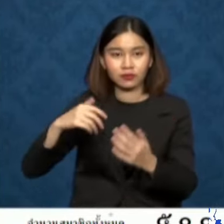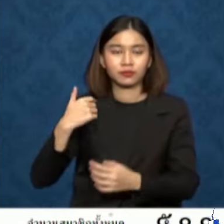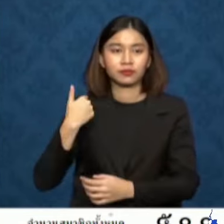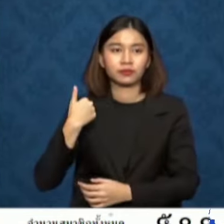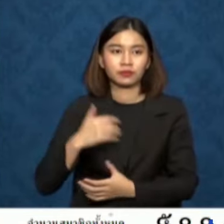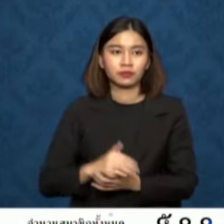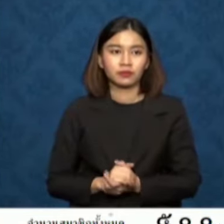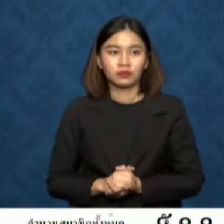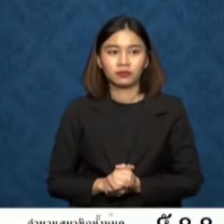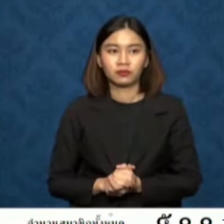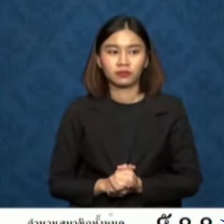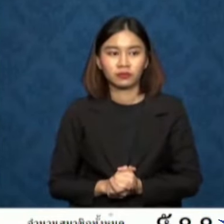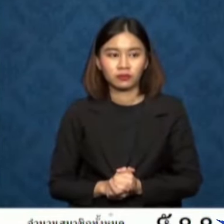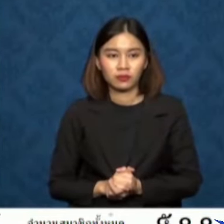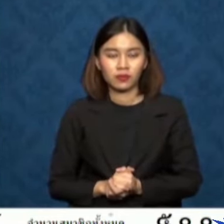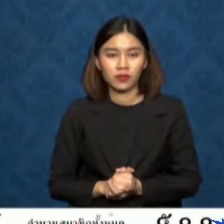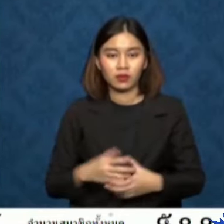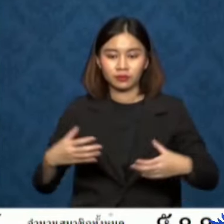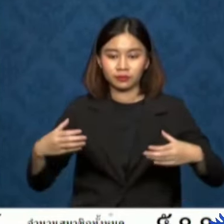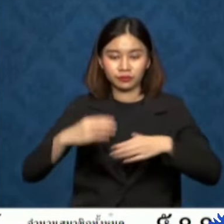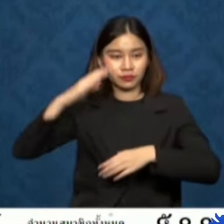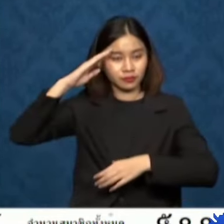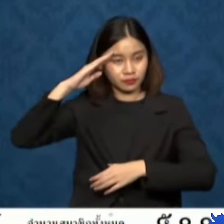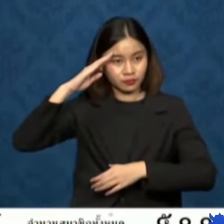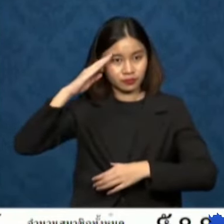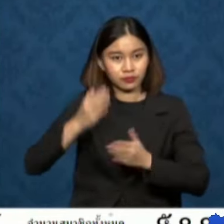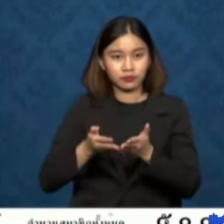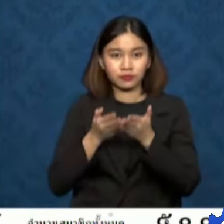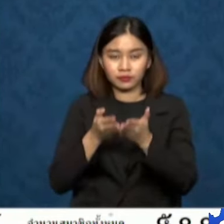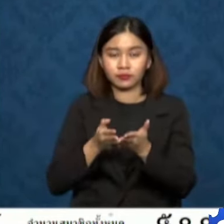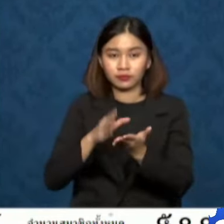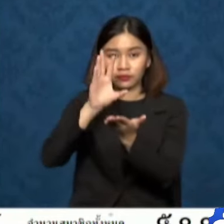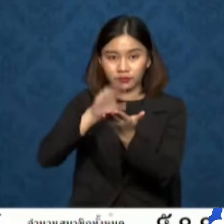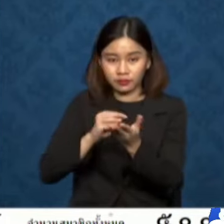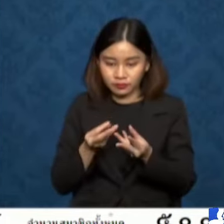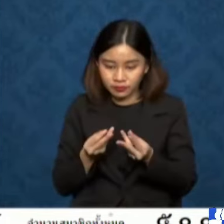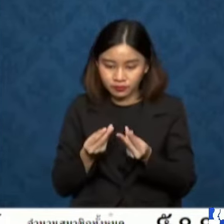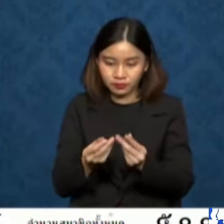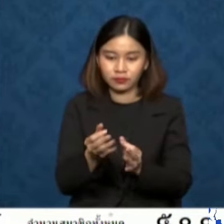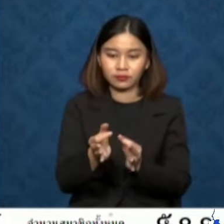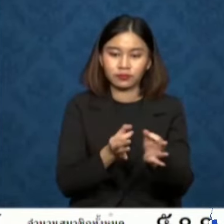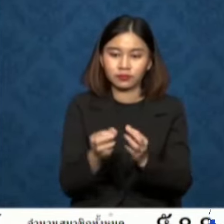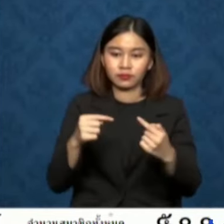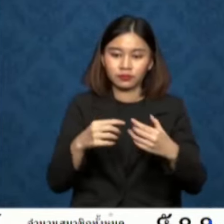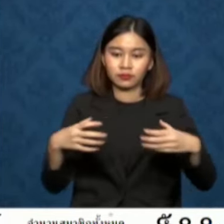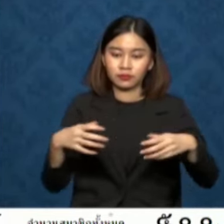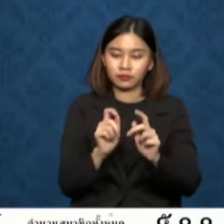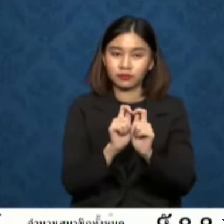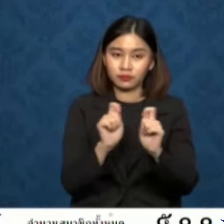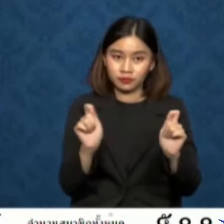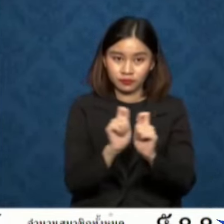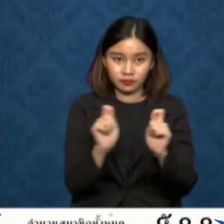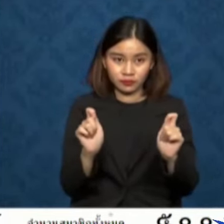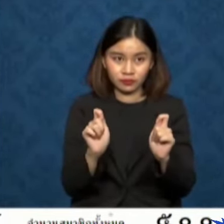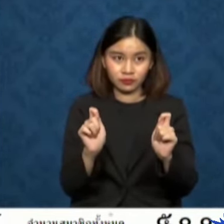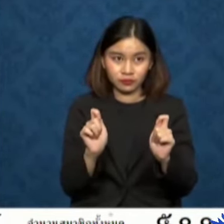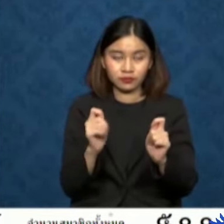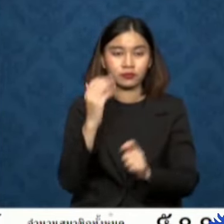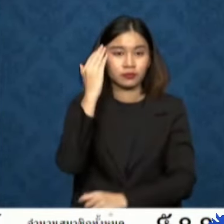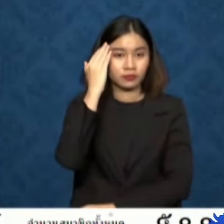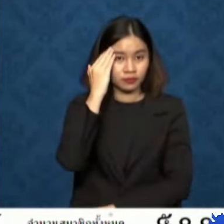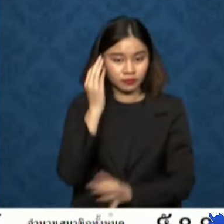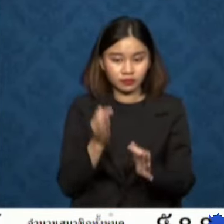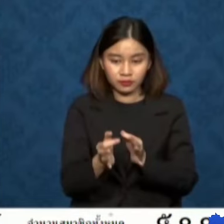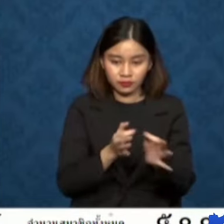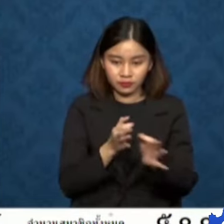ใยทั้งๆที่กองทัพเรือนำข้อมูลอย่างละเอียดมาชี้แจงให้กับคณุคณะอนุกรรมาธิการทราบ